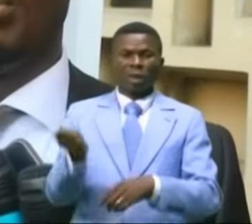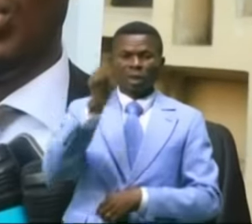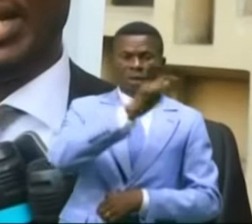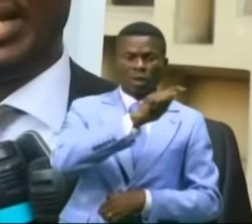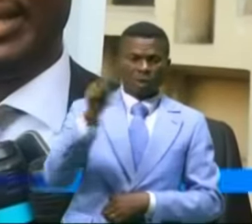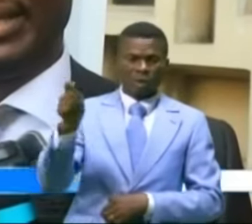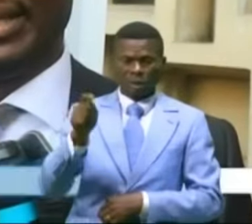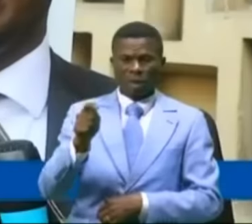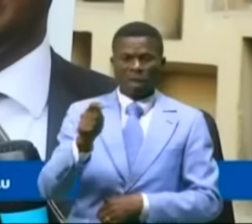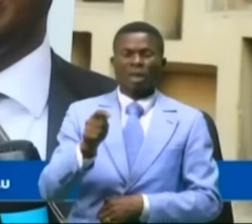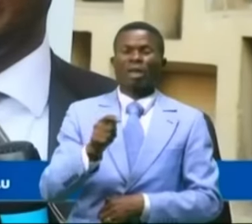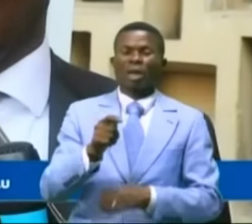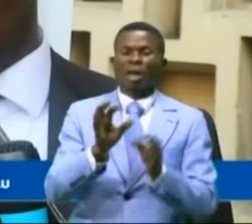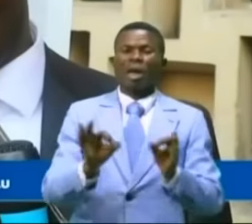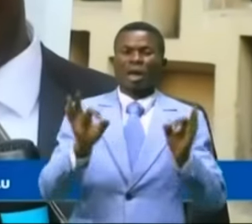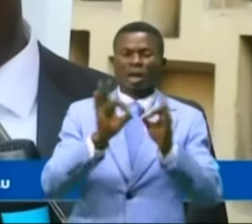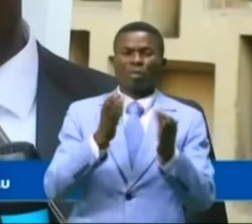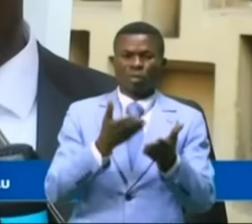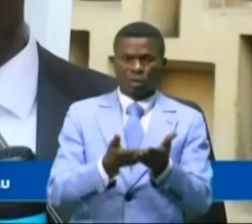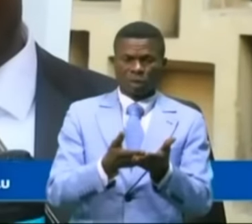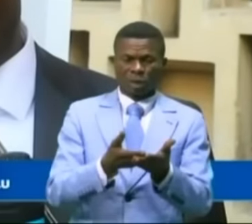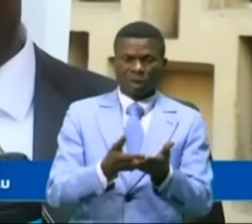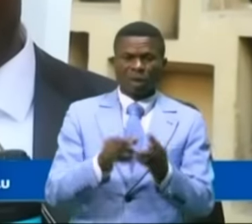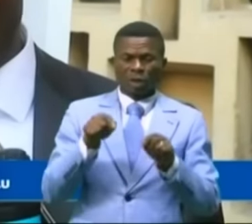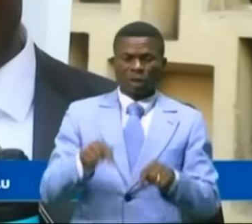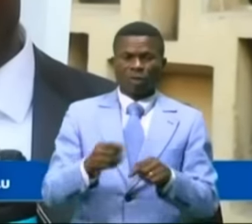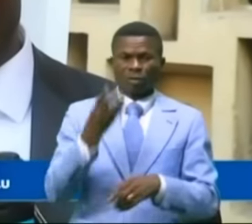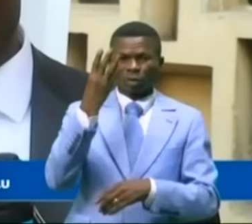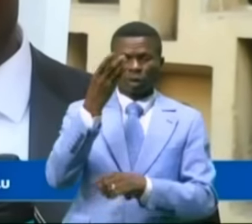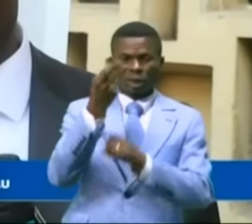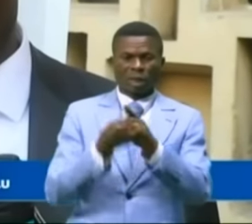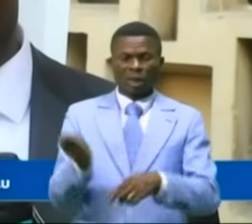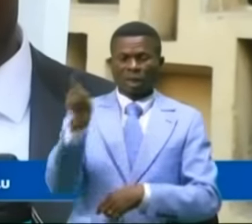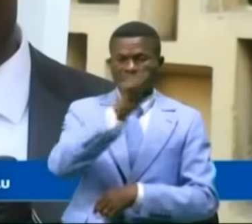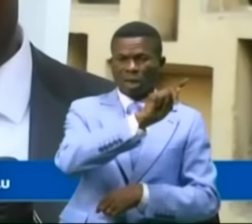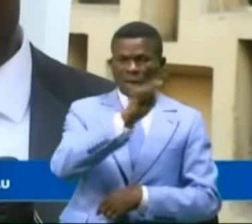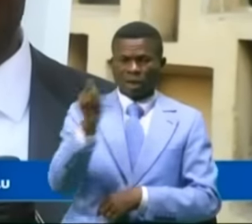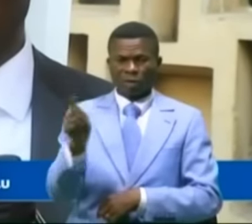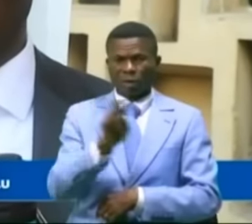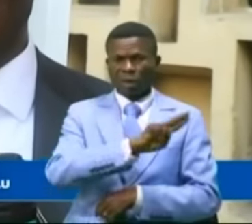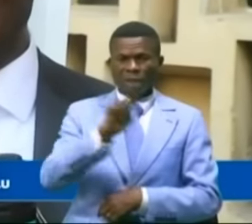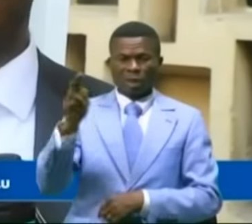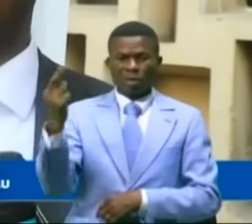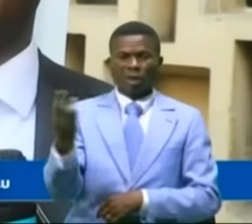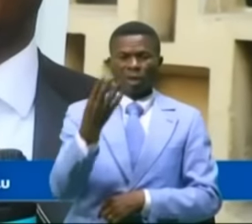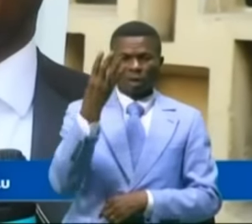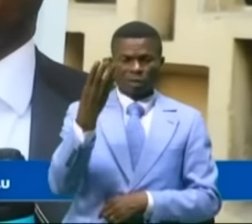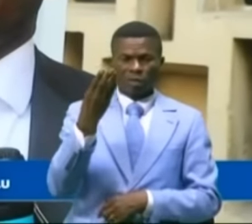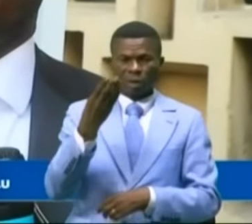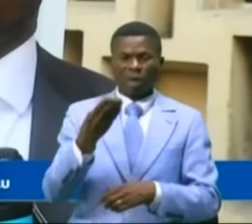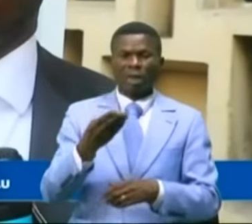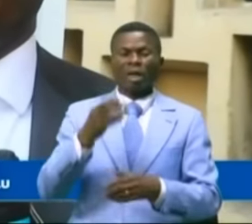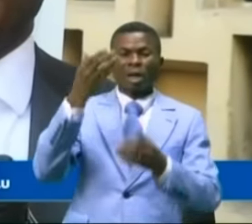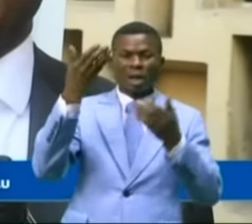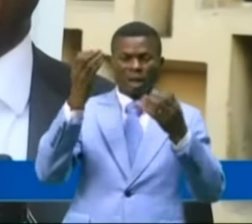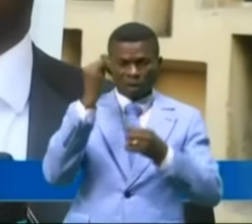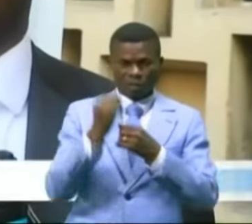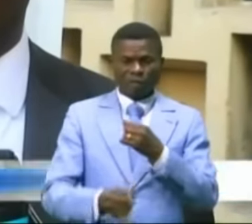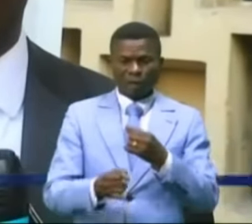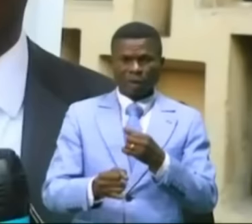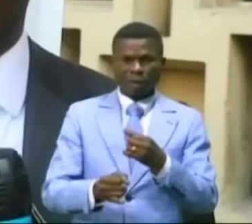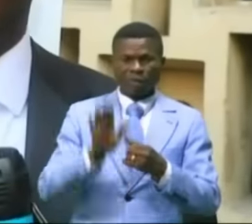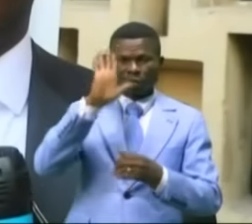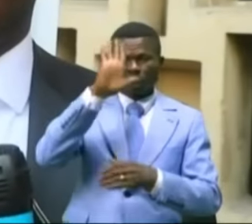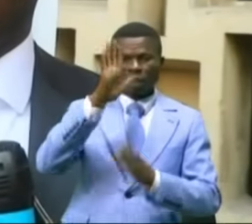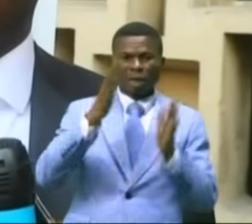est symbolique. Et aujourd'hui, le 4 avril 2024, expire le mandat de